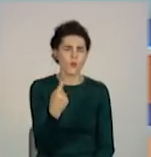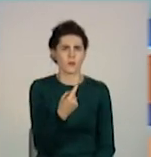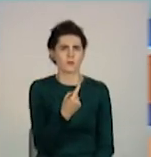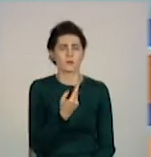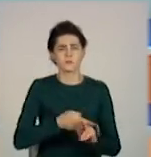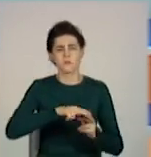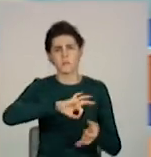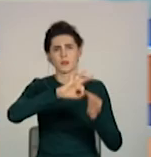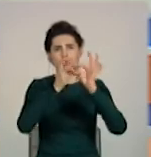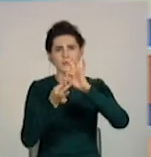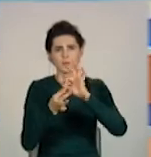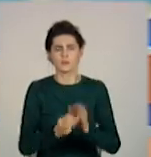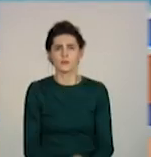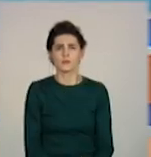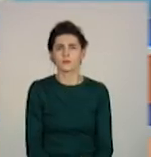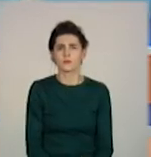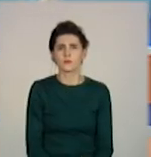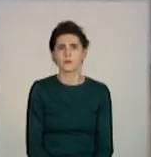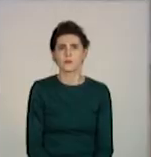Максим Кондратенко.